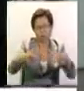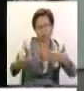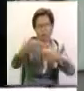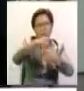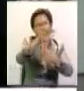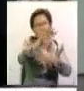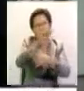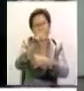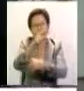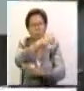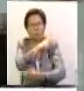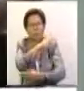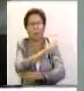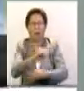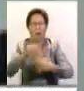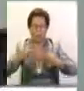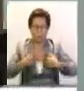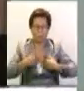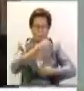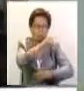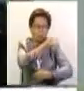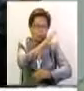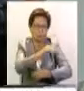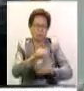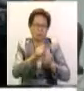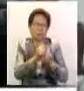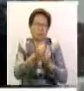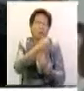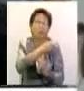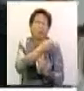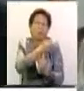51 pegawai terdiri daripada jurulatih dan pengiring.